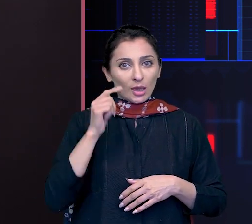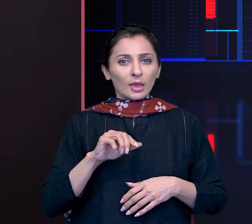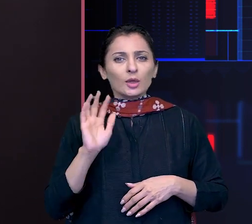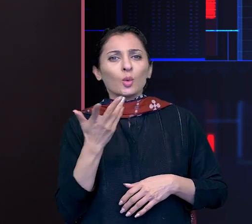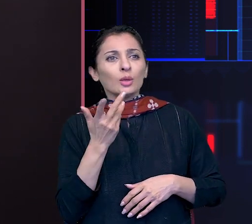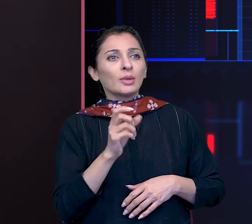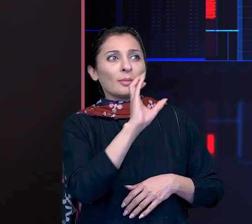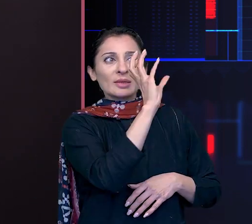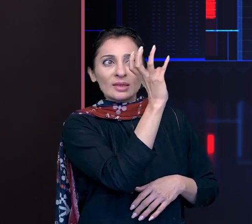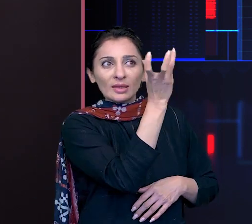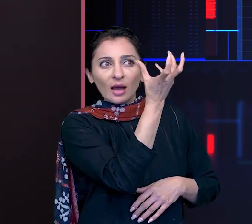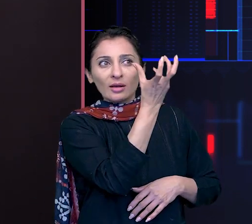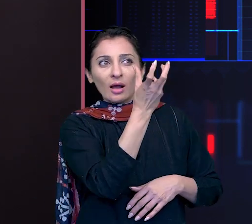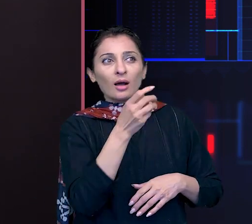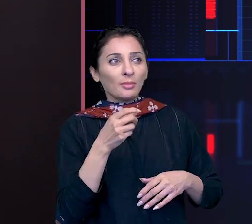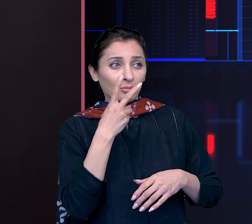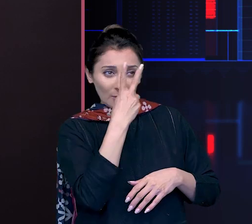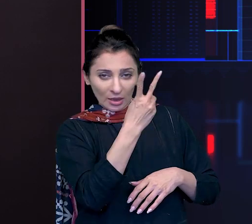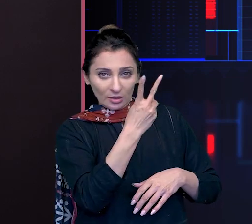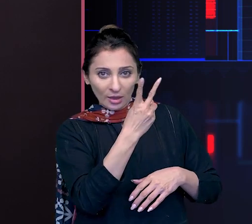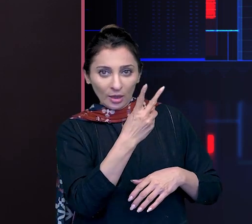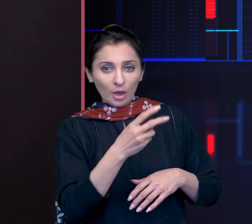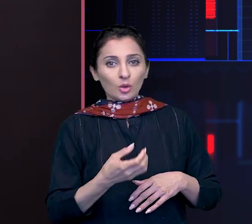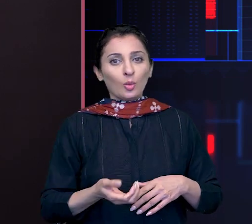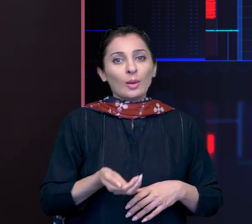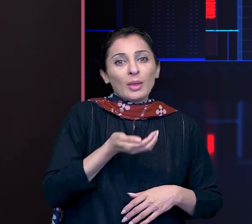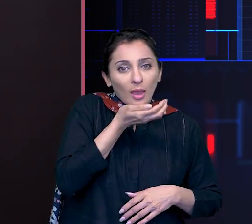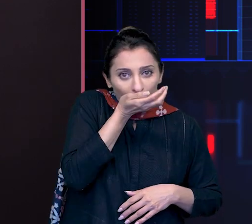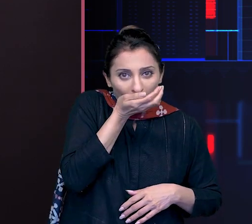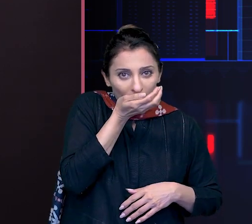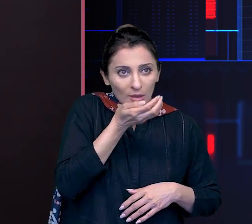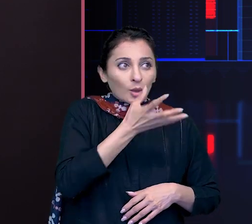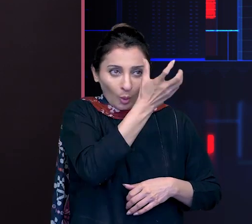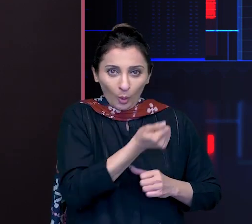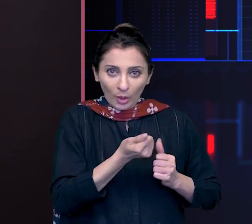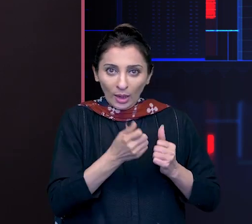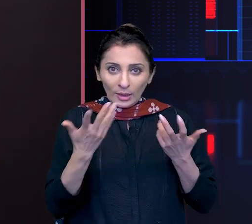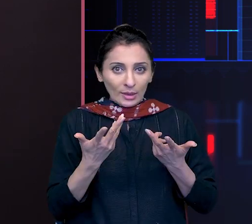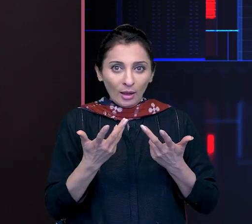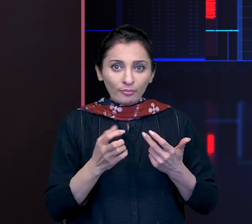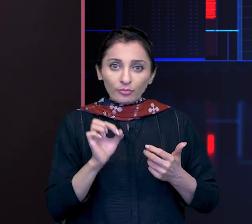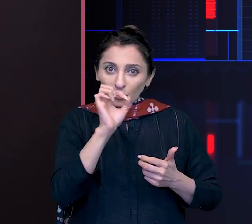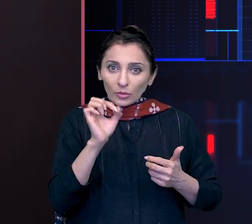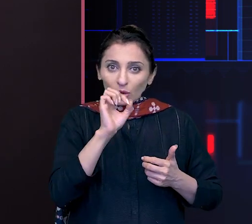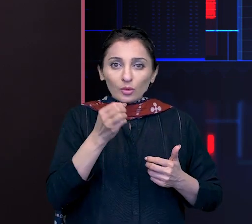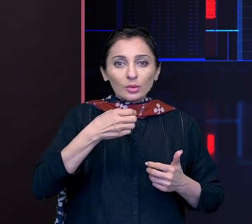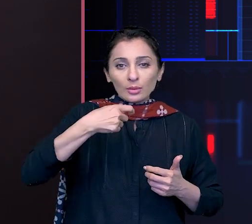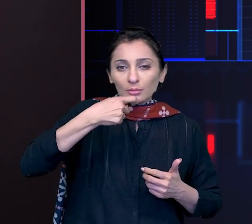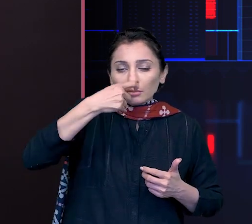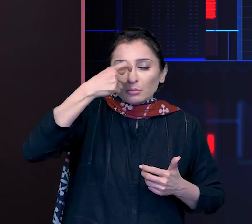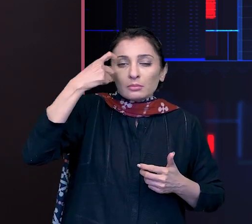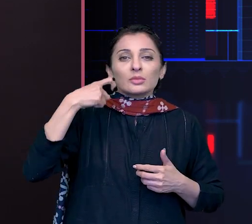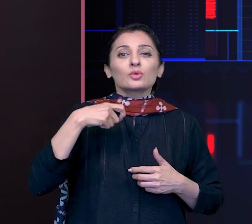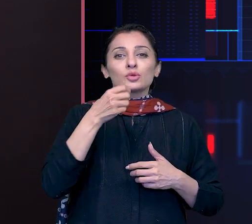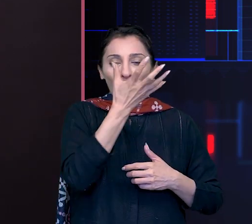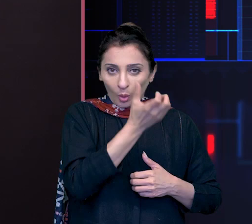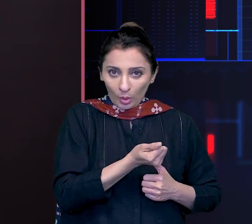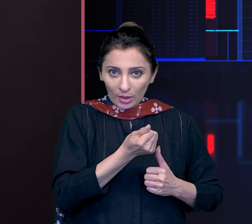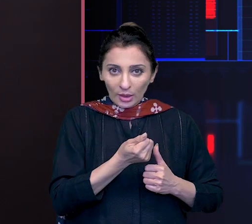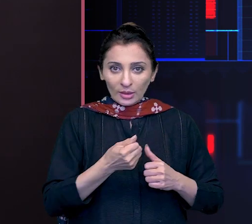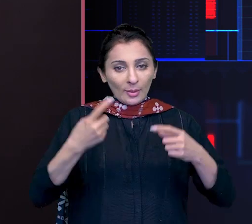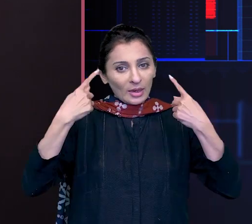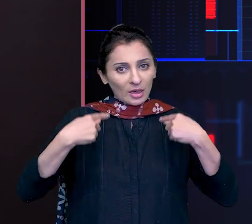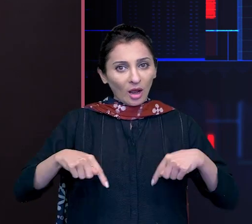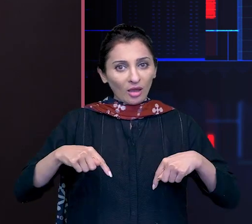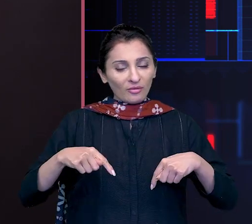वहाँ पे पानी होगा, क्या वहाँ पे ऑक्सीजन होगी, वहाँ पे अगर लाइफ पाई जाती है तो वो किस तरह की होगी। अब